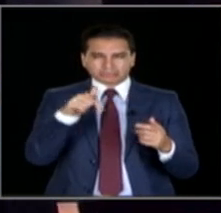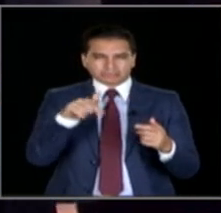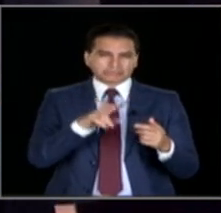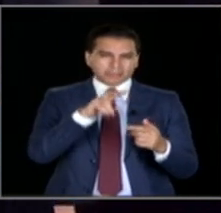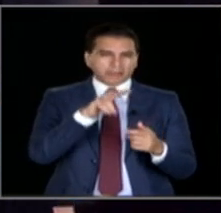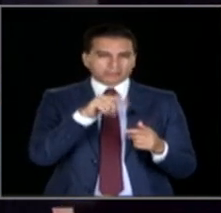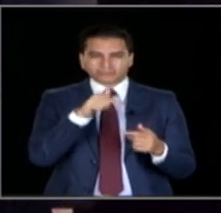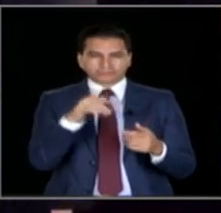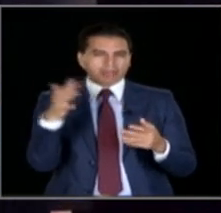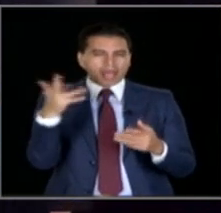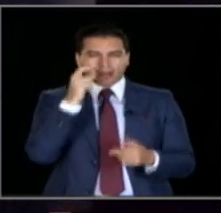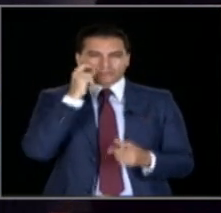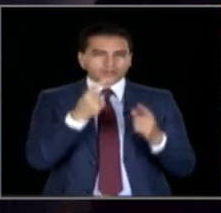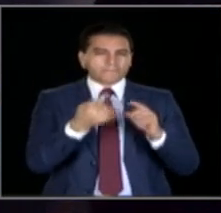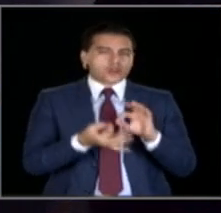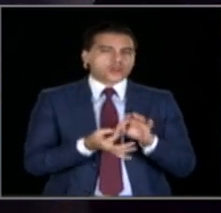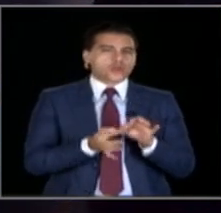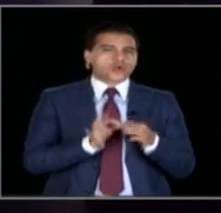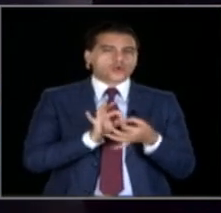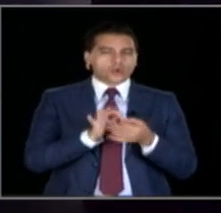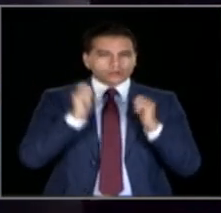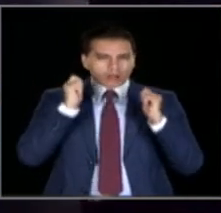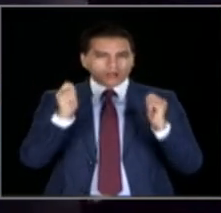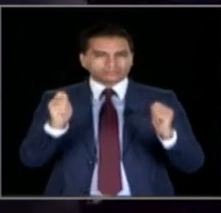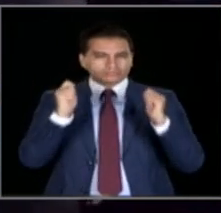عددهم وصل لحوالي 1,000,000 متظاهر.